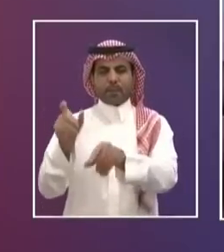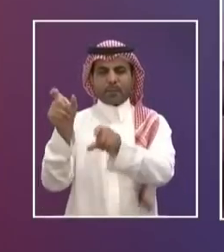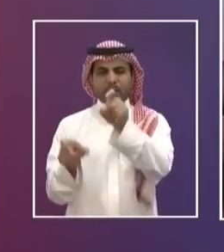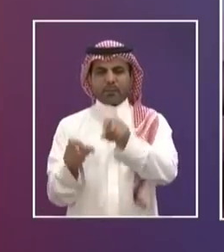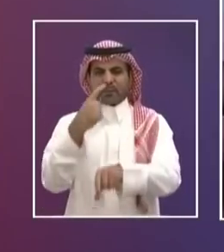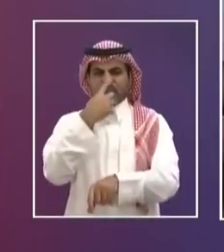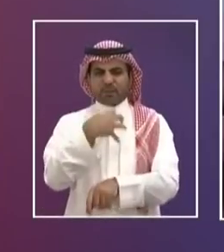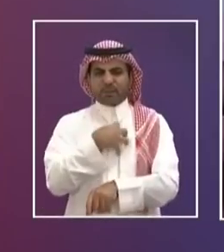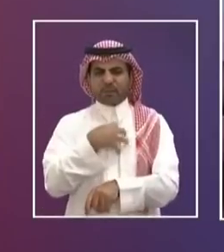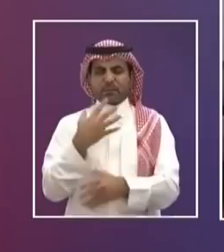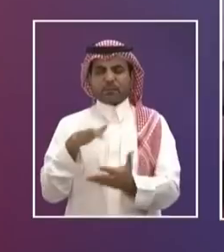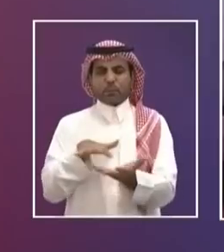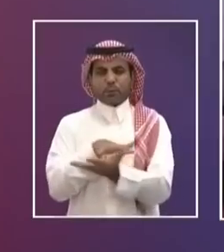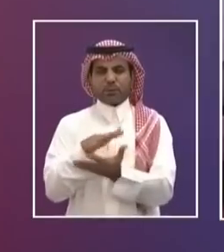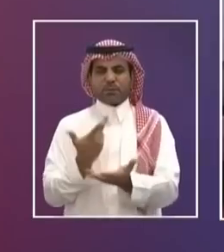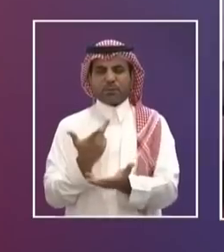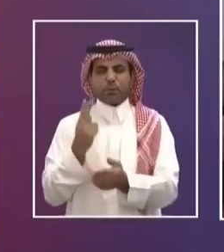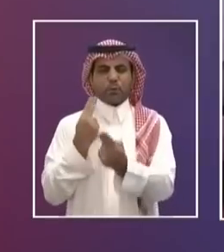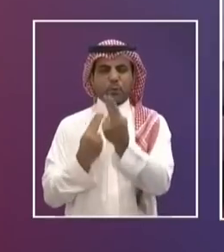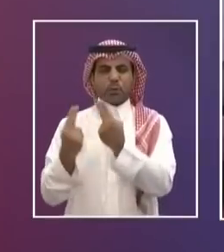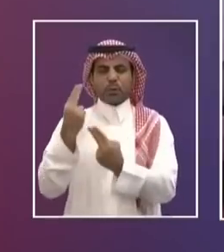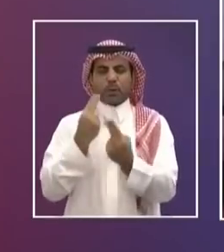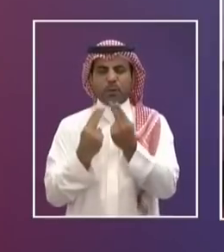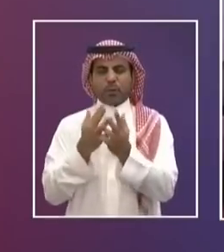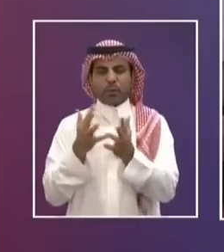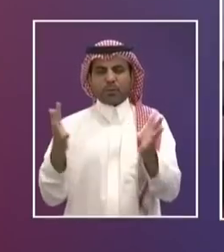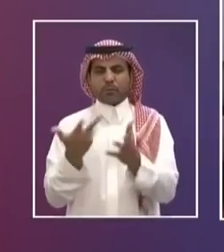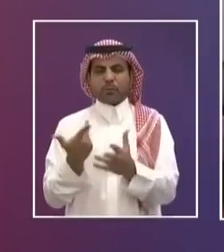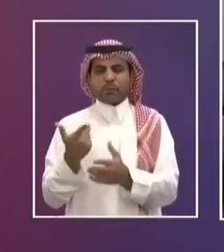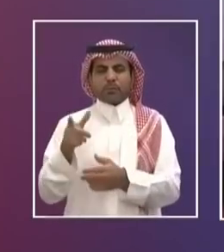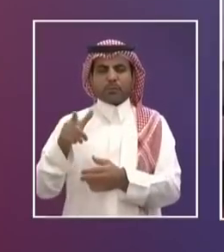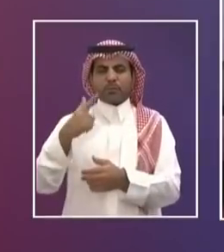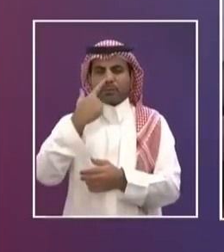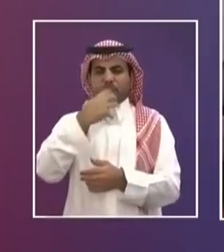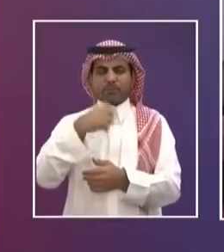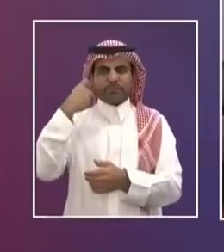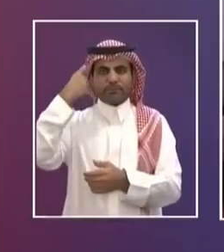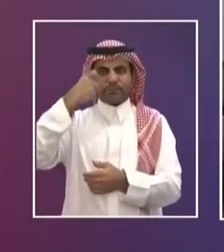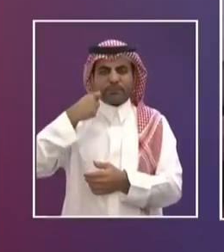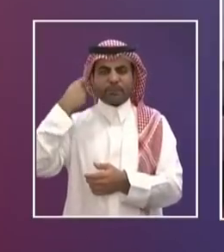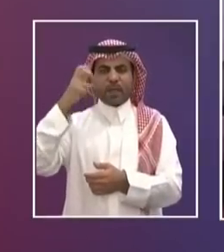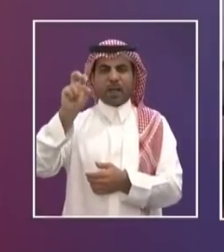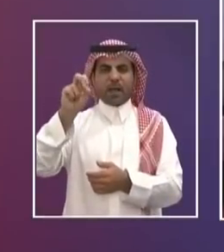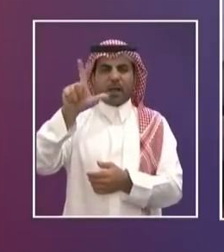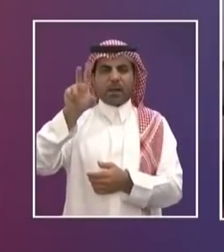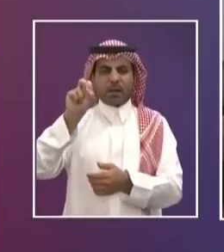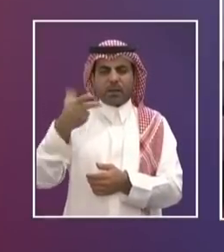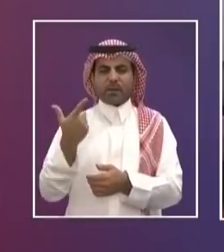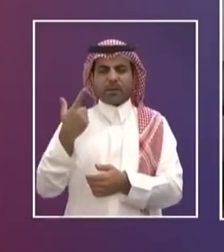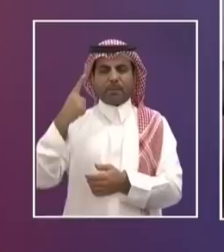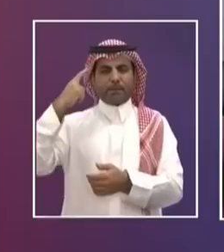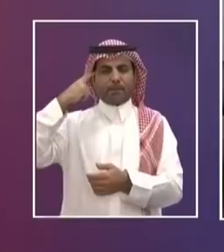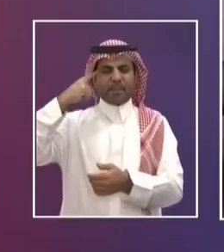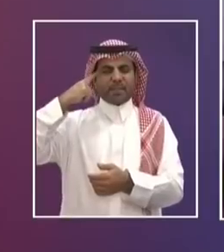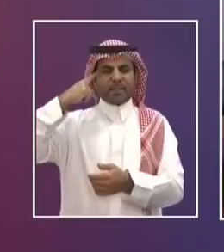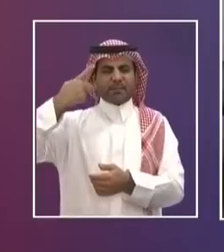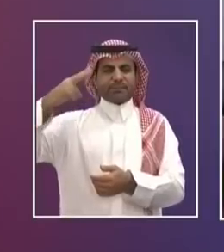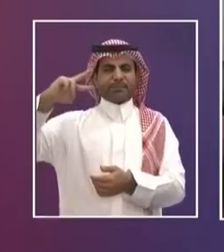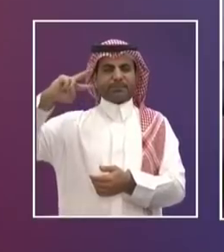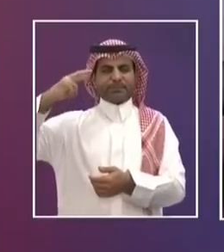الاضطرابات التي يتساءل الجميع عنها، منها اضطرابات القلق، اضطرابات المزاج،